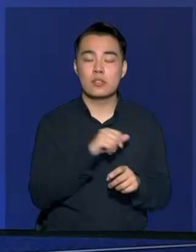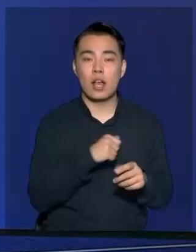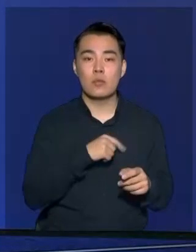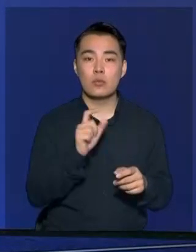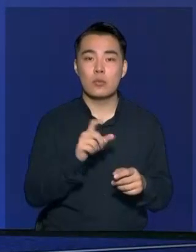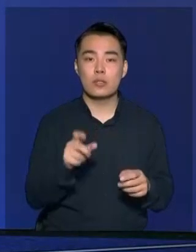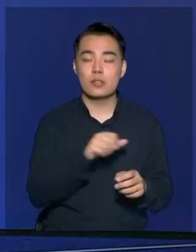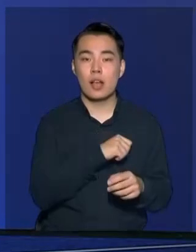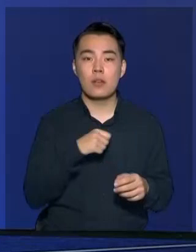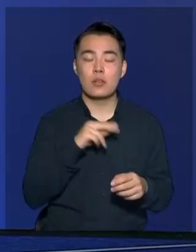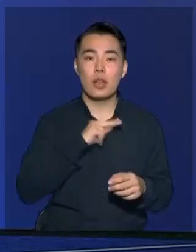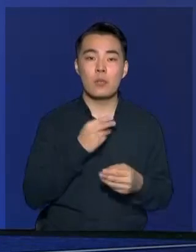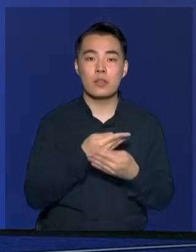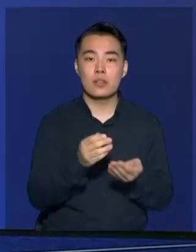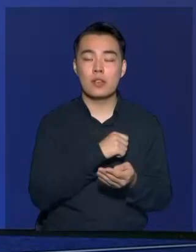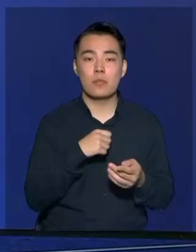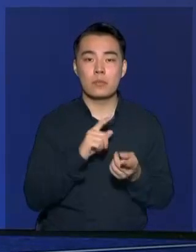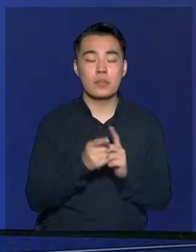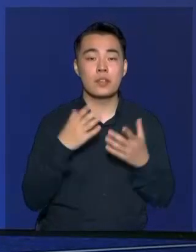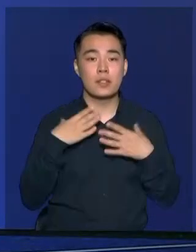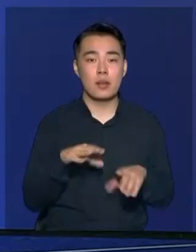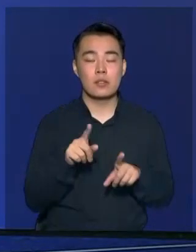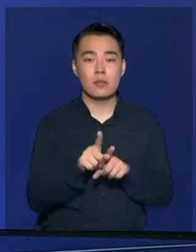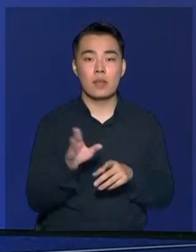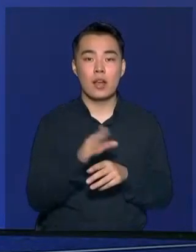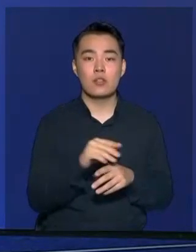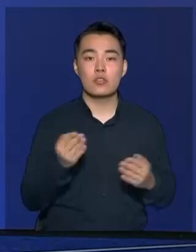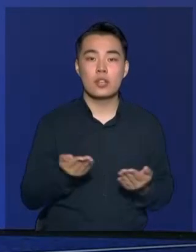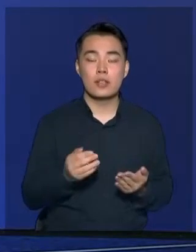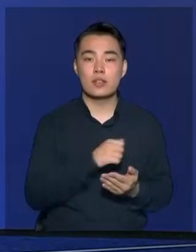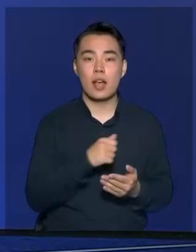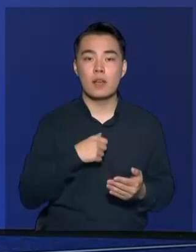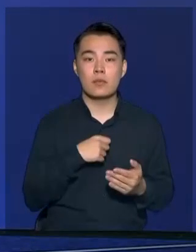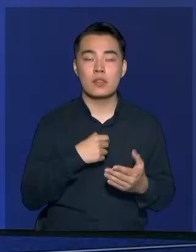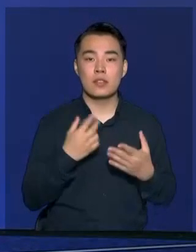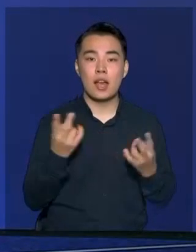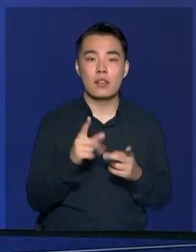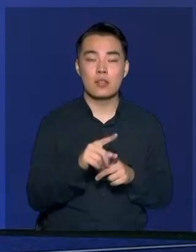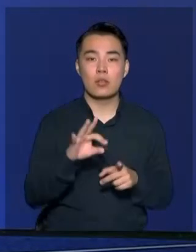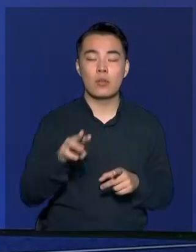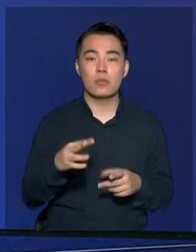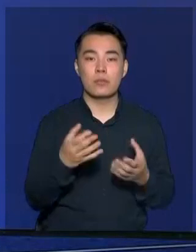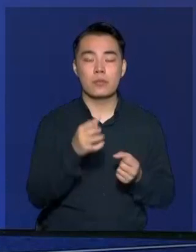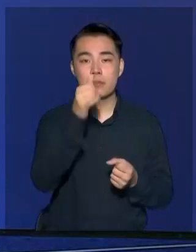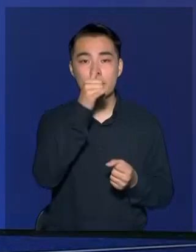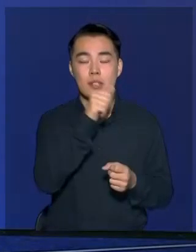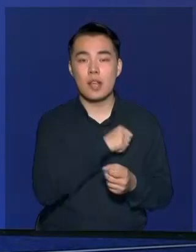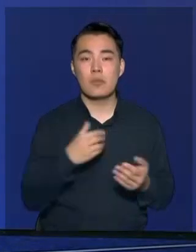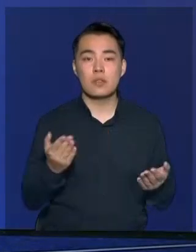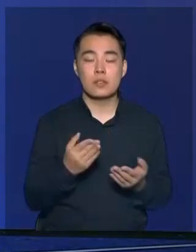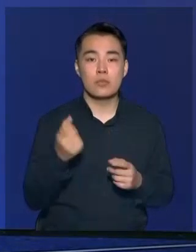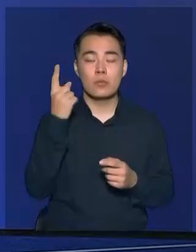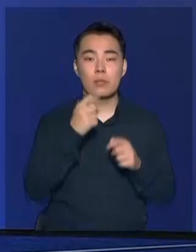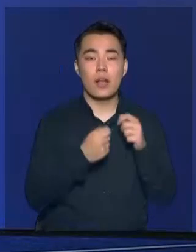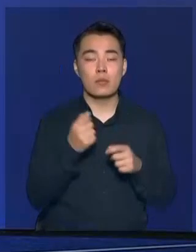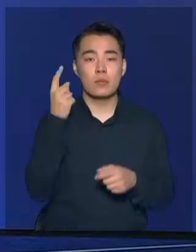адамның жарнасын жұмыс берушілер аудармаған. Соның кесірінен тұрғындар қажетті ем-домын ала алмай отыр. Мәселен, өңірдегі тілшіміз